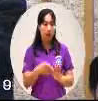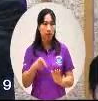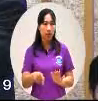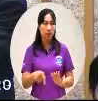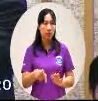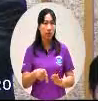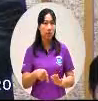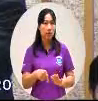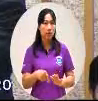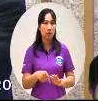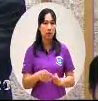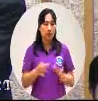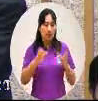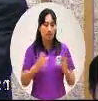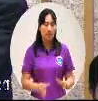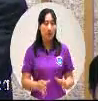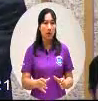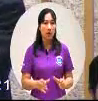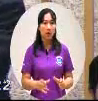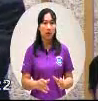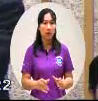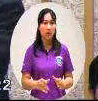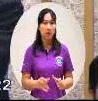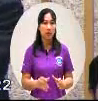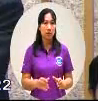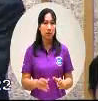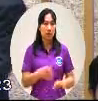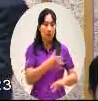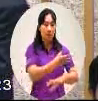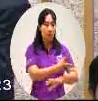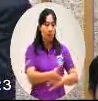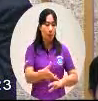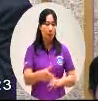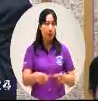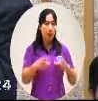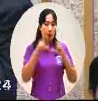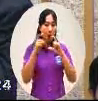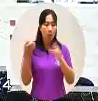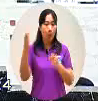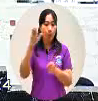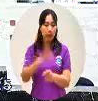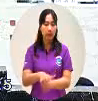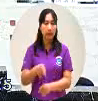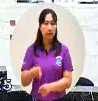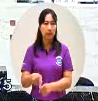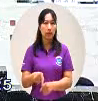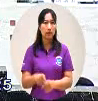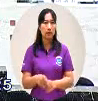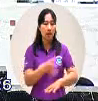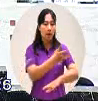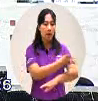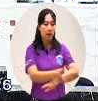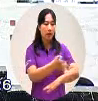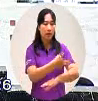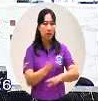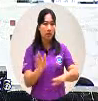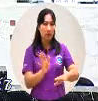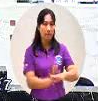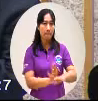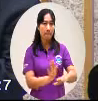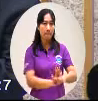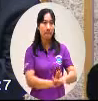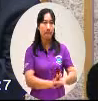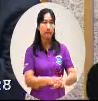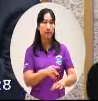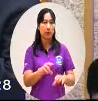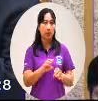把它恢复。不过这个是要 回填， 还是 回填啊？ 几多啊？ 河的旁边呐、啊啊，但是你讲可能你